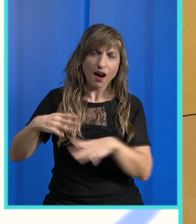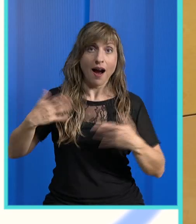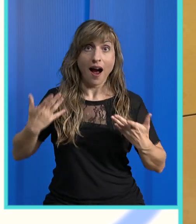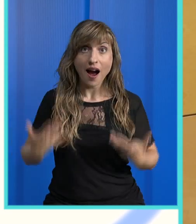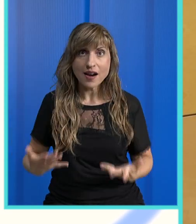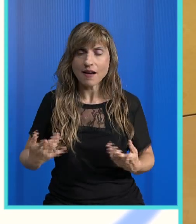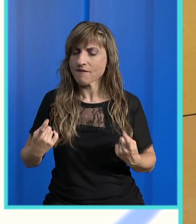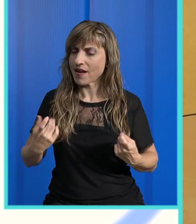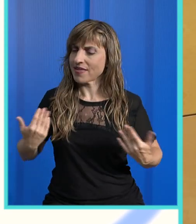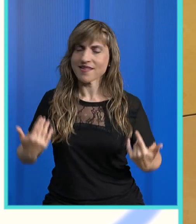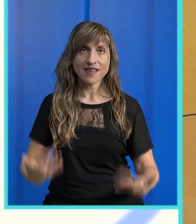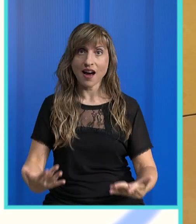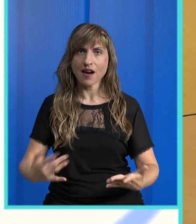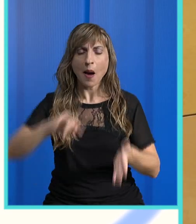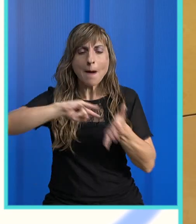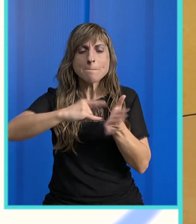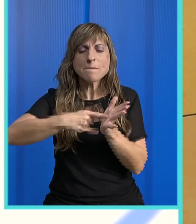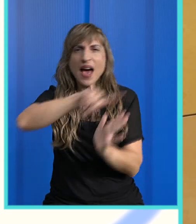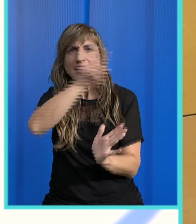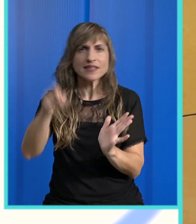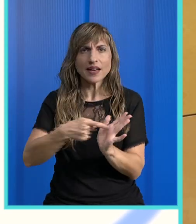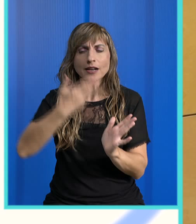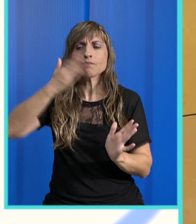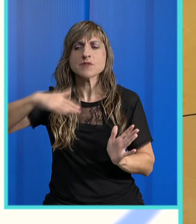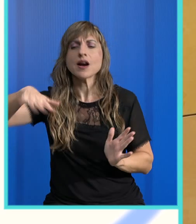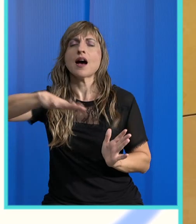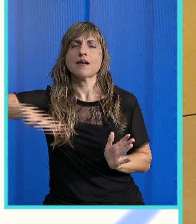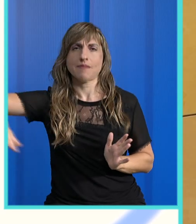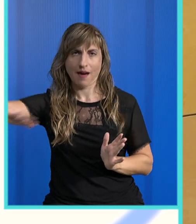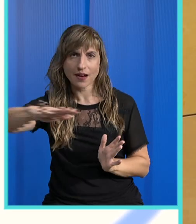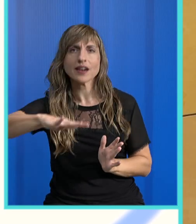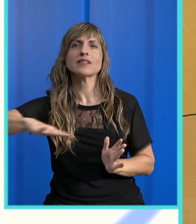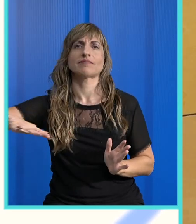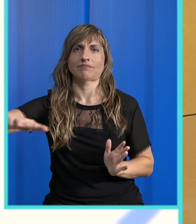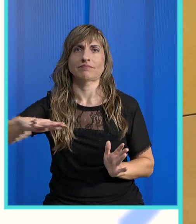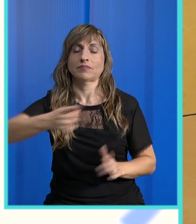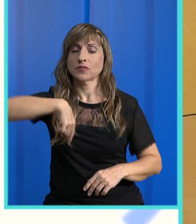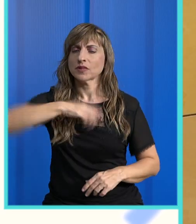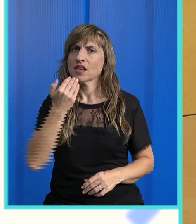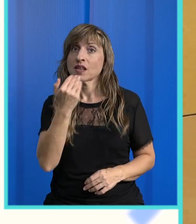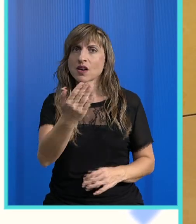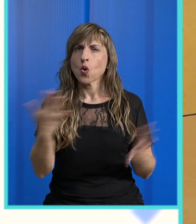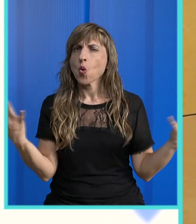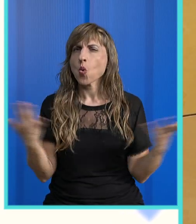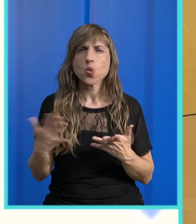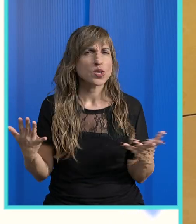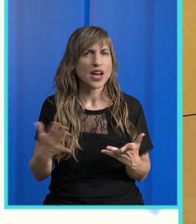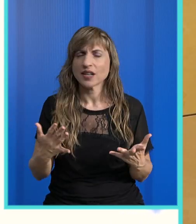elabori un pla integral adient pel nostre barri. Mentretant, demanem urgent presència